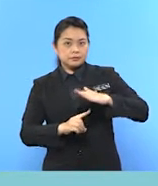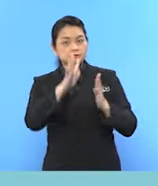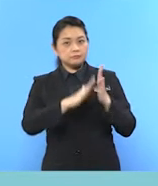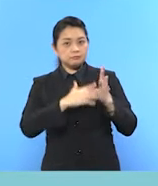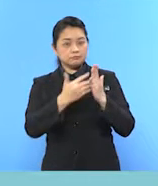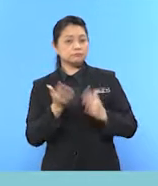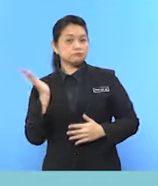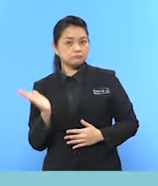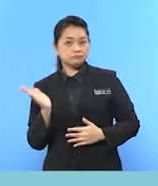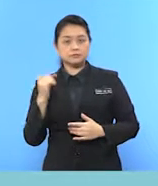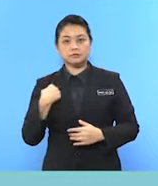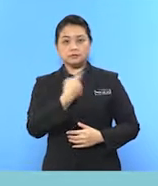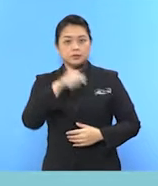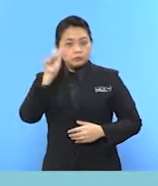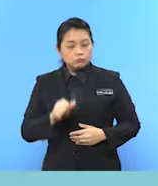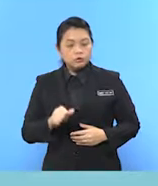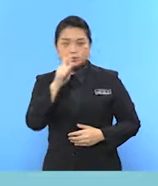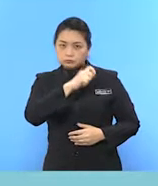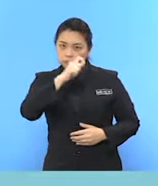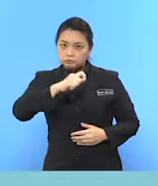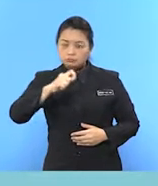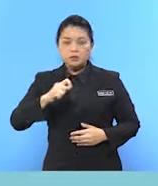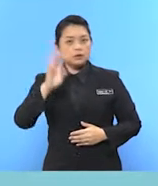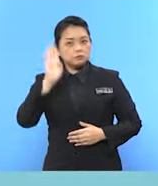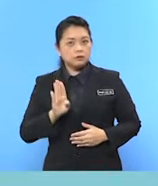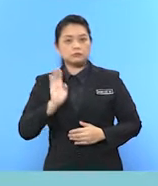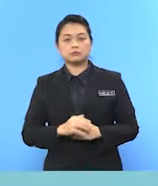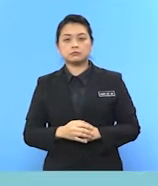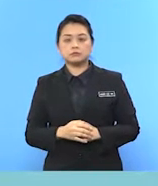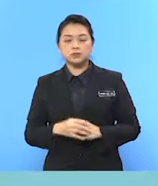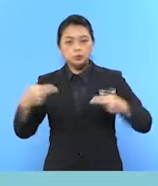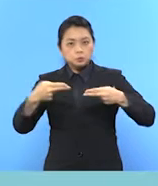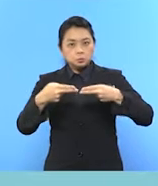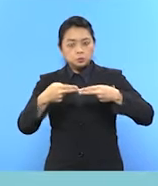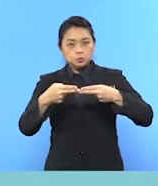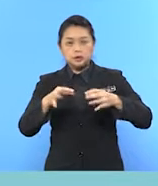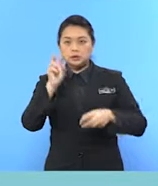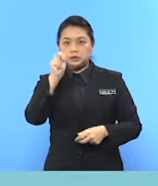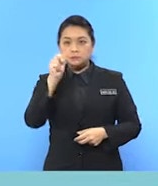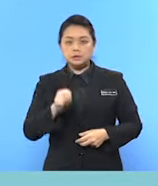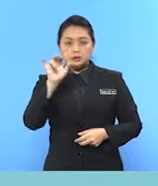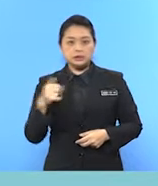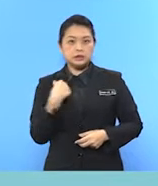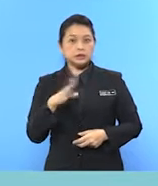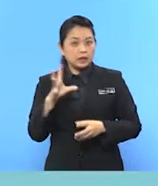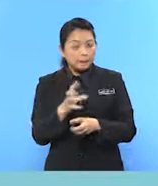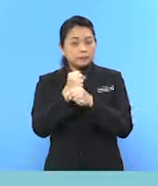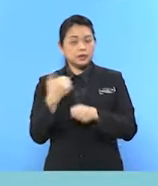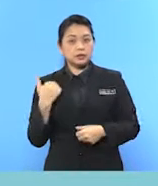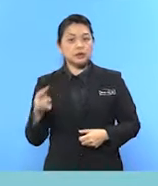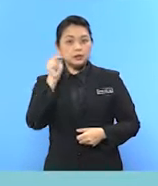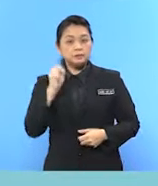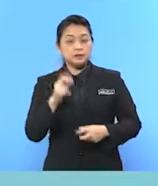Berdasarkan jadual tersebut, kita boleh nyatakan bahawa hubungan nisbah yang kita dapat